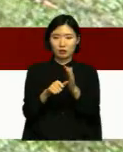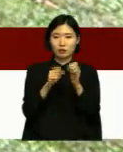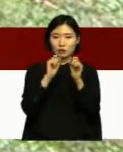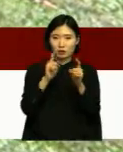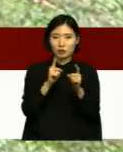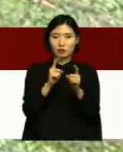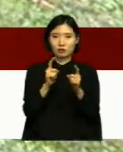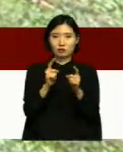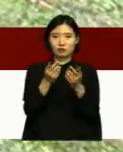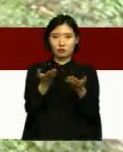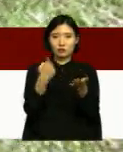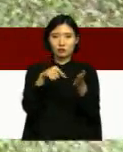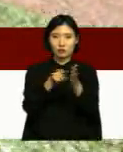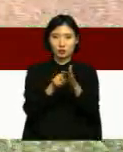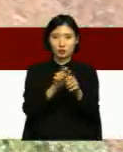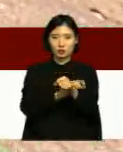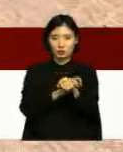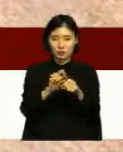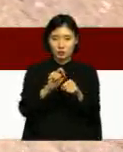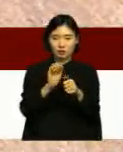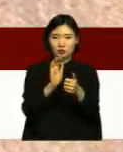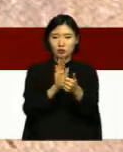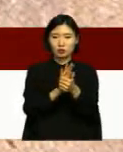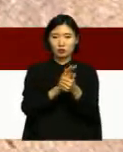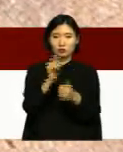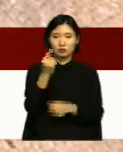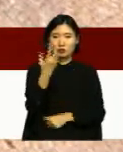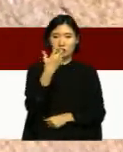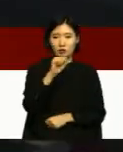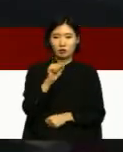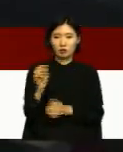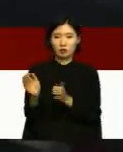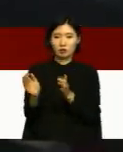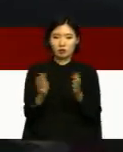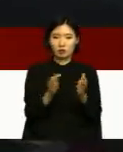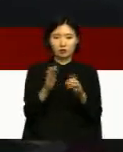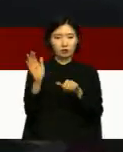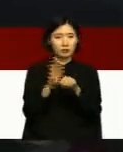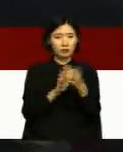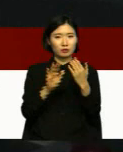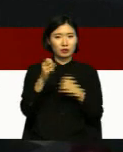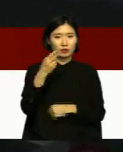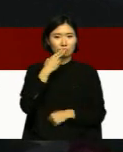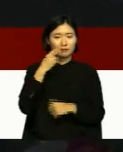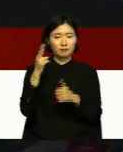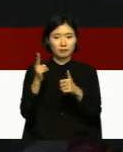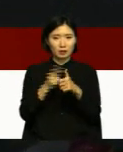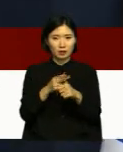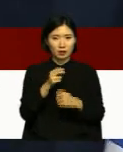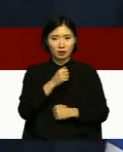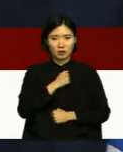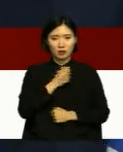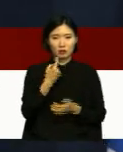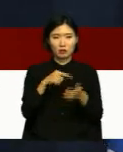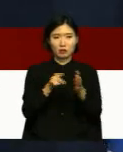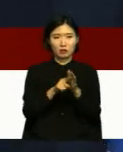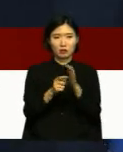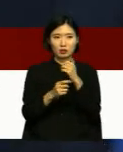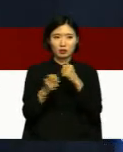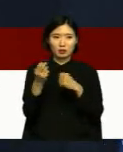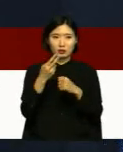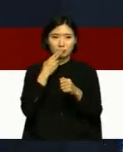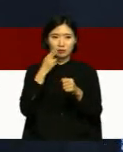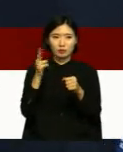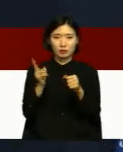위해 창업 기업 특례 지원 예산 1,000억 원을 마련하고 실패 후 재도전 기회를 보장하기 위해 재기 지원